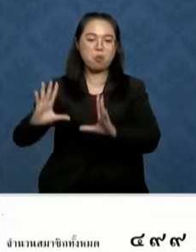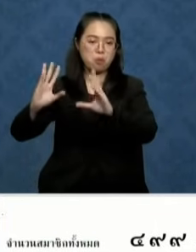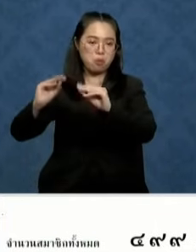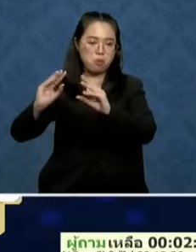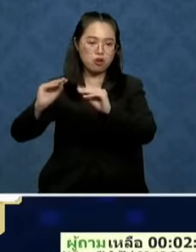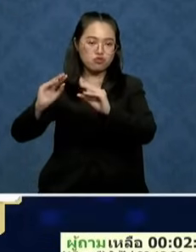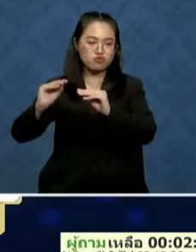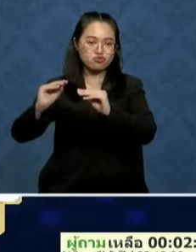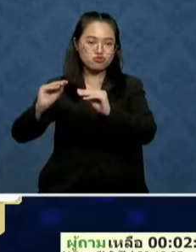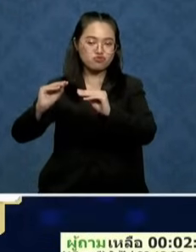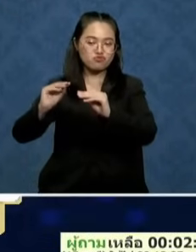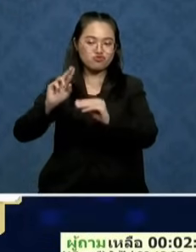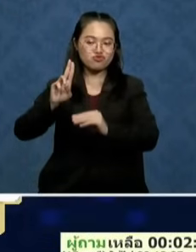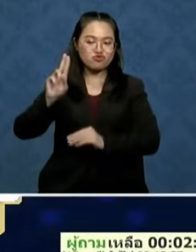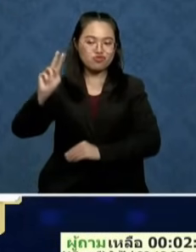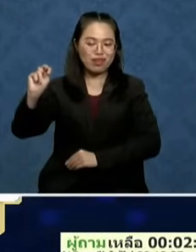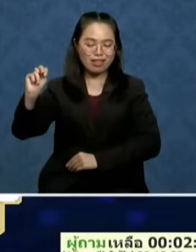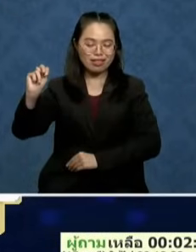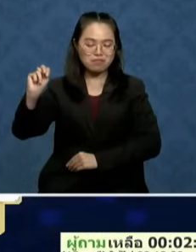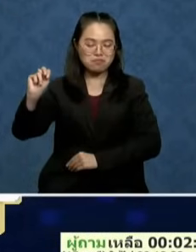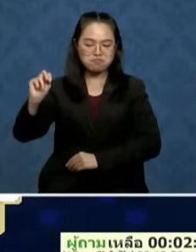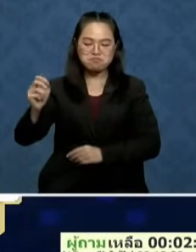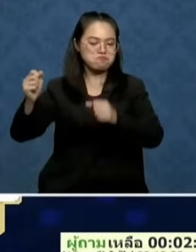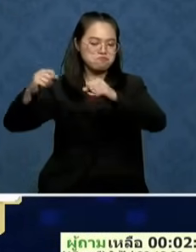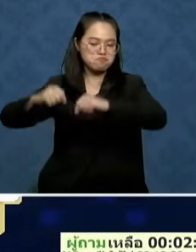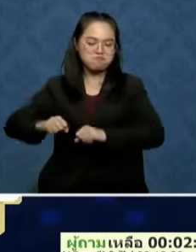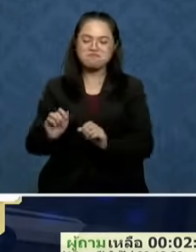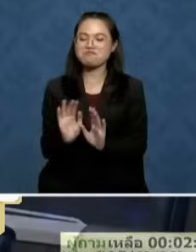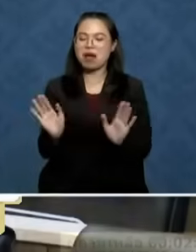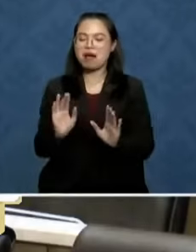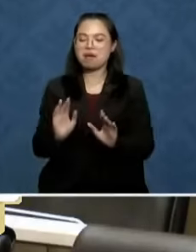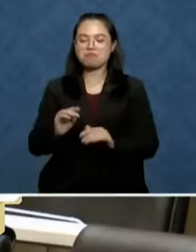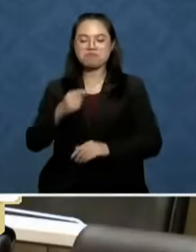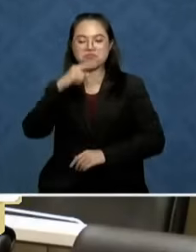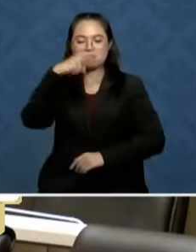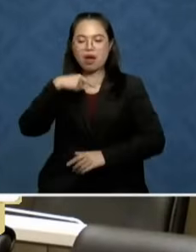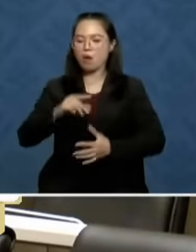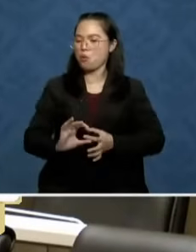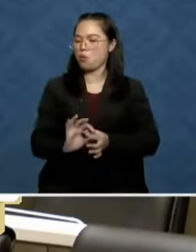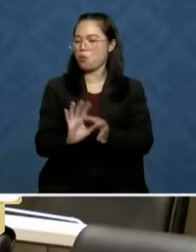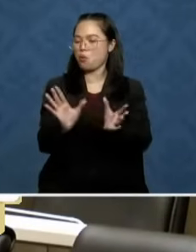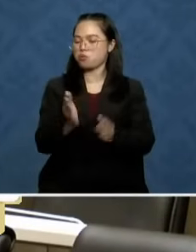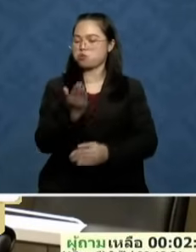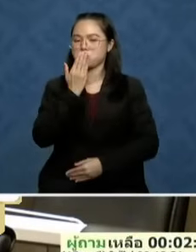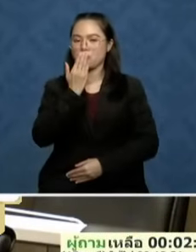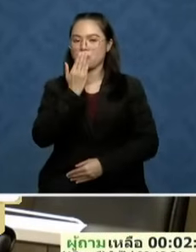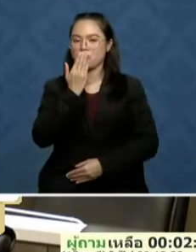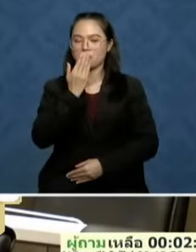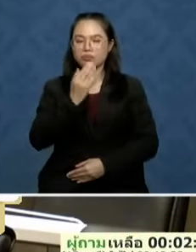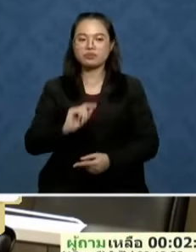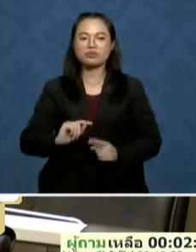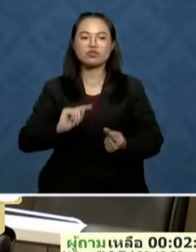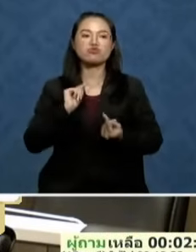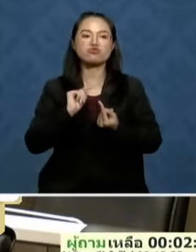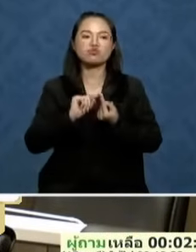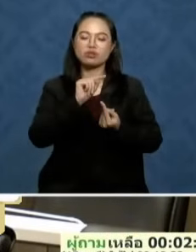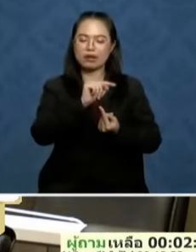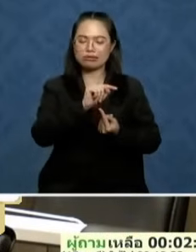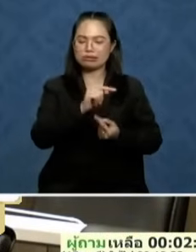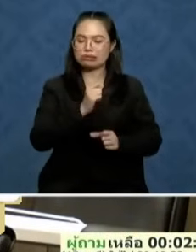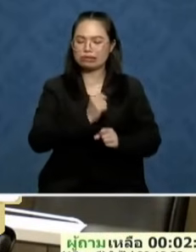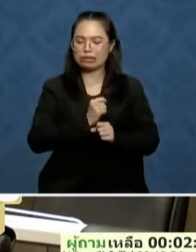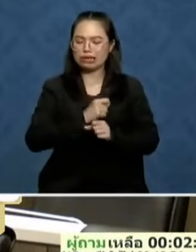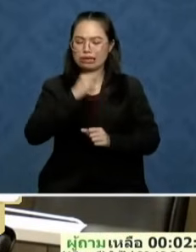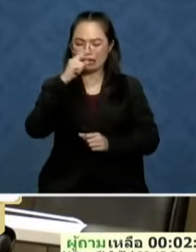ใหญ่แห่งสหประชาชาติหรือ UNGA เมื่อมิถุนายน2021 แน่นอนว่าจุดยืนลักษณะแบบนั้